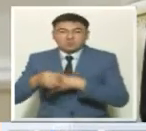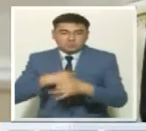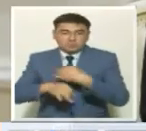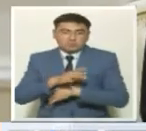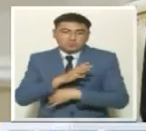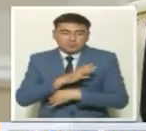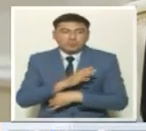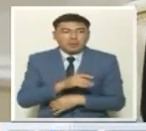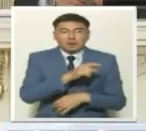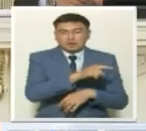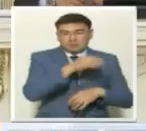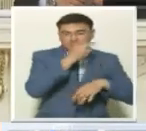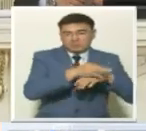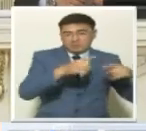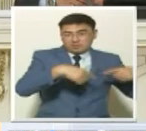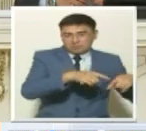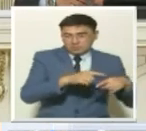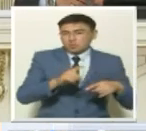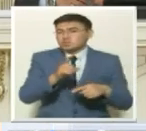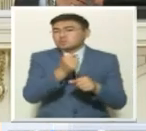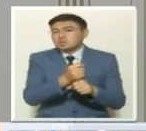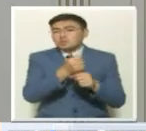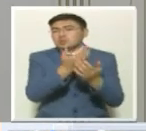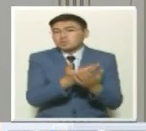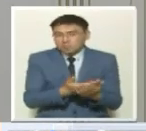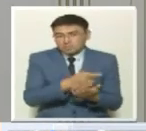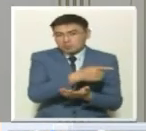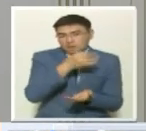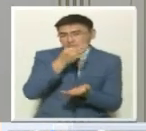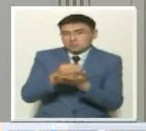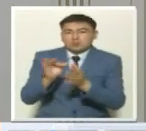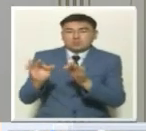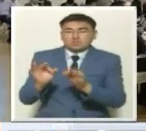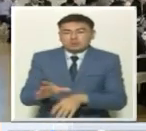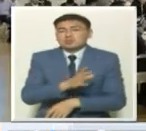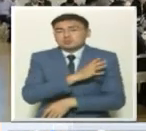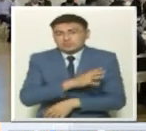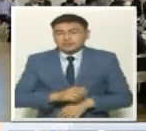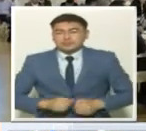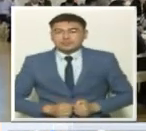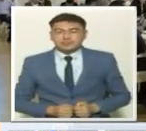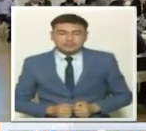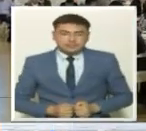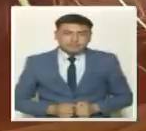жүргізіліп жатқанын айтып, алдағы уақытта да ашық диалогқа дайын екенін мәлімдеді. Жансай Жанзақ, Ролан Әметұлы, жаңалықтар.